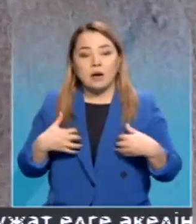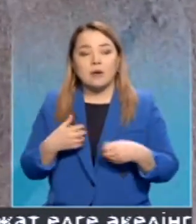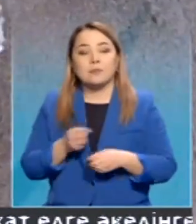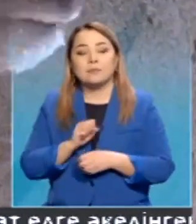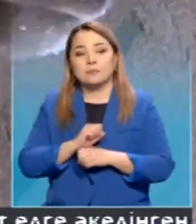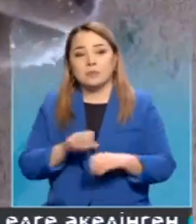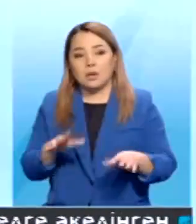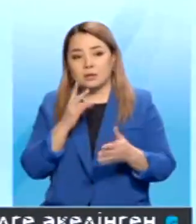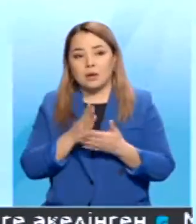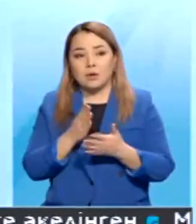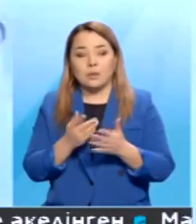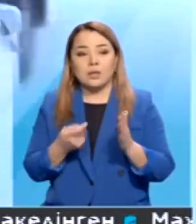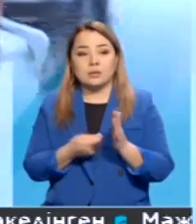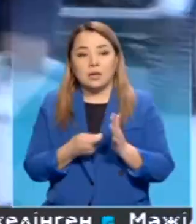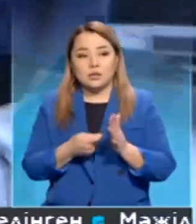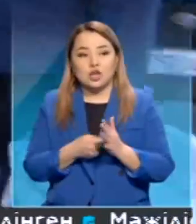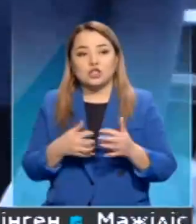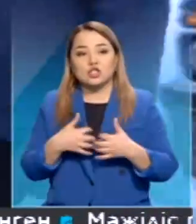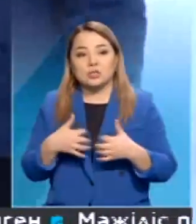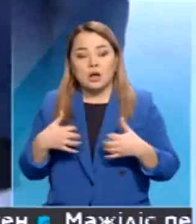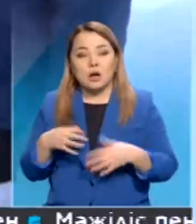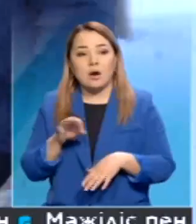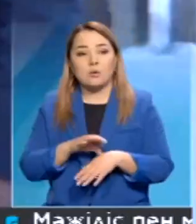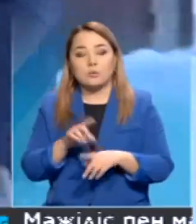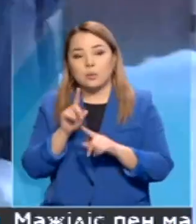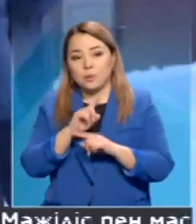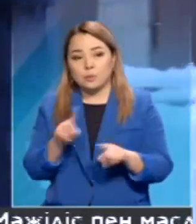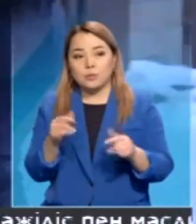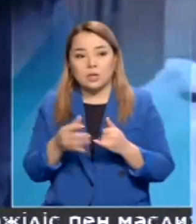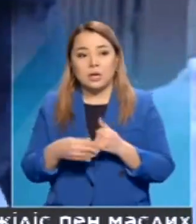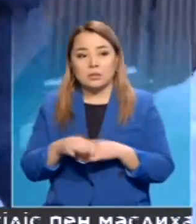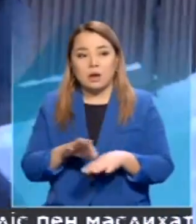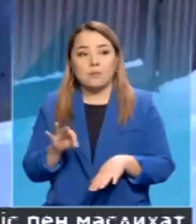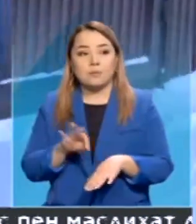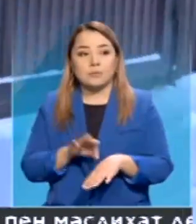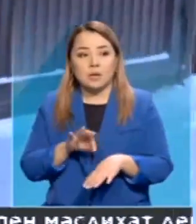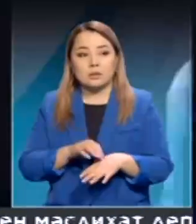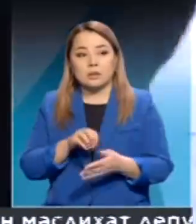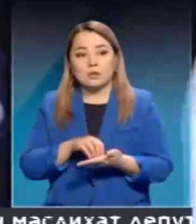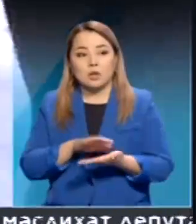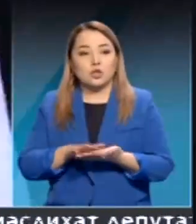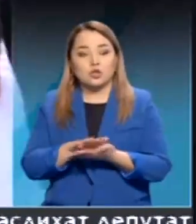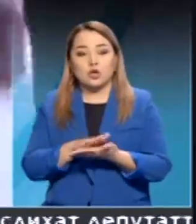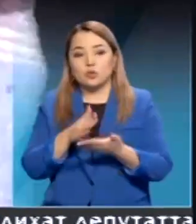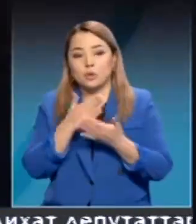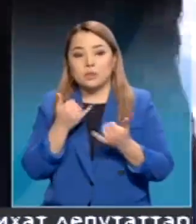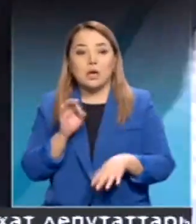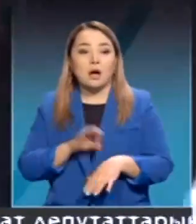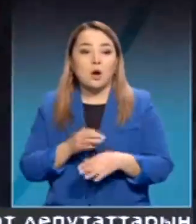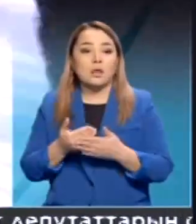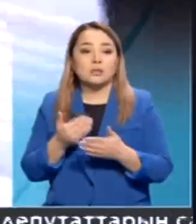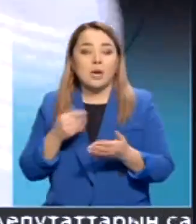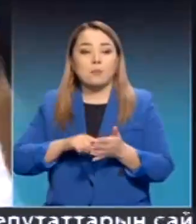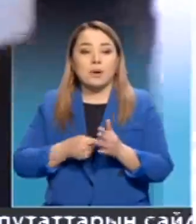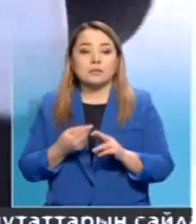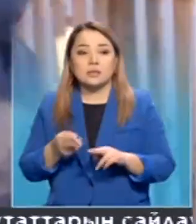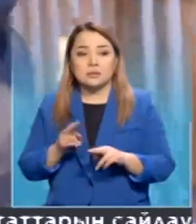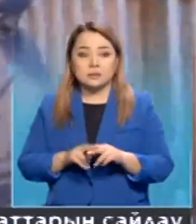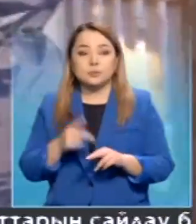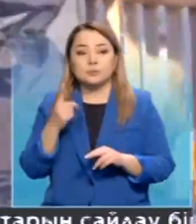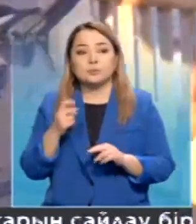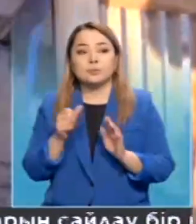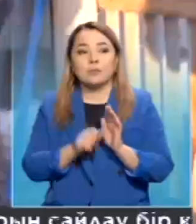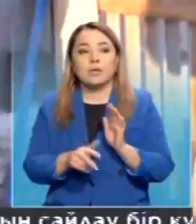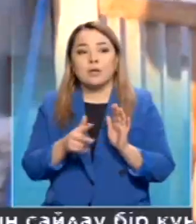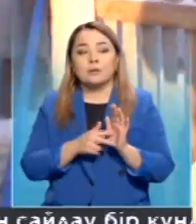тасталады. Оны қорек еткен жыртқыштар ауырмайды. Былтыр өңірде құтырма ошағы тіркелген жоқ. Дегенмен аурудың алдын алу мақсатында